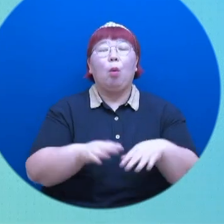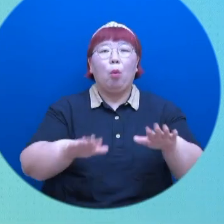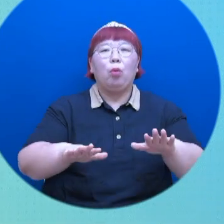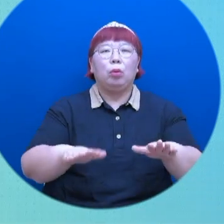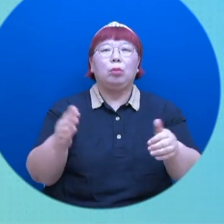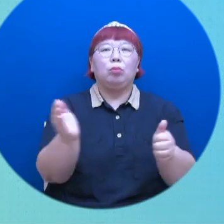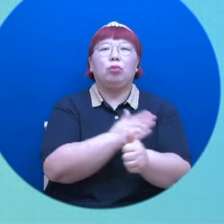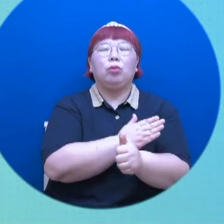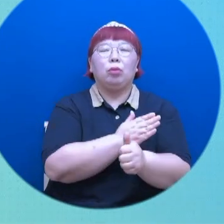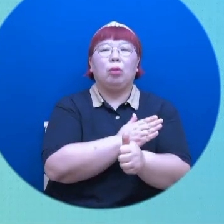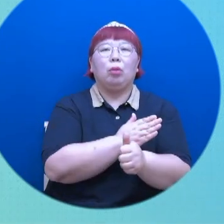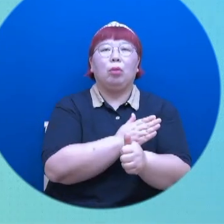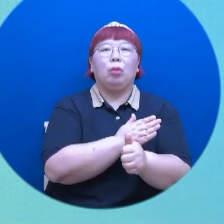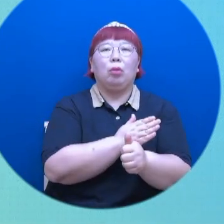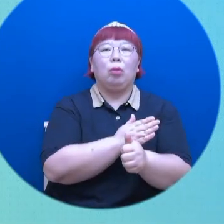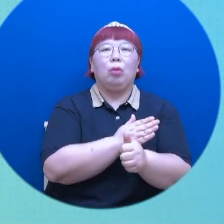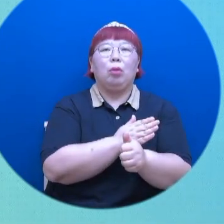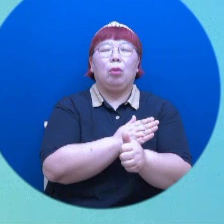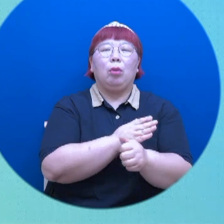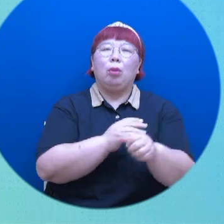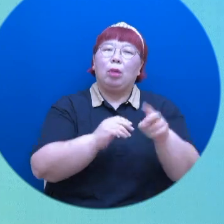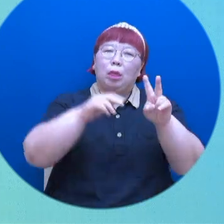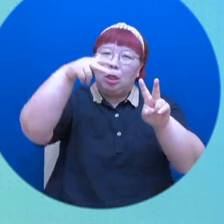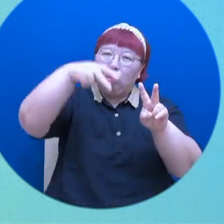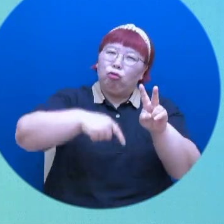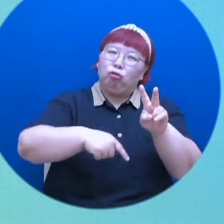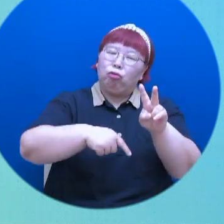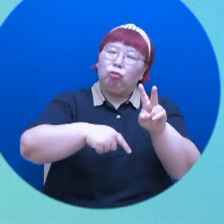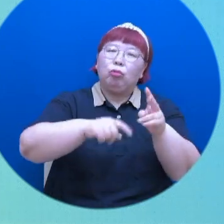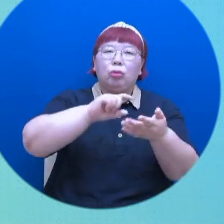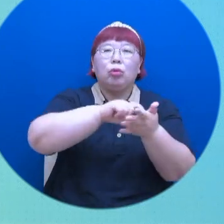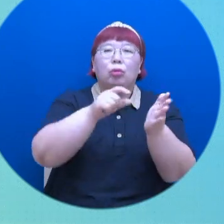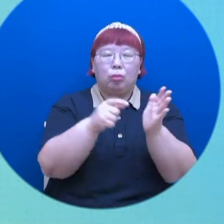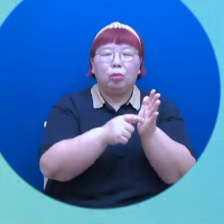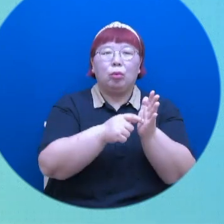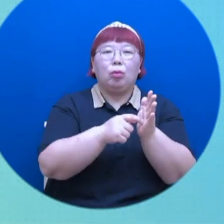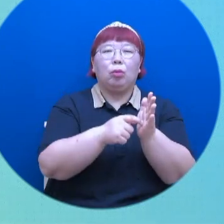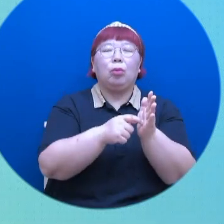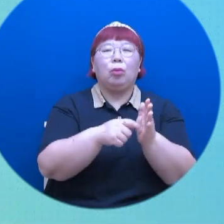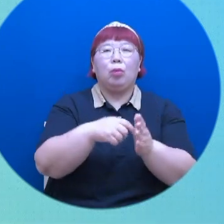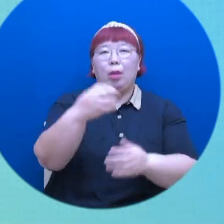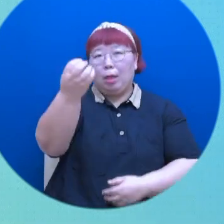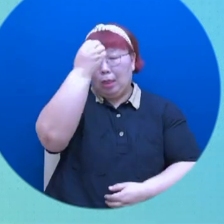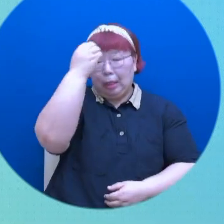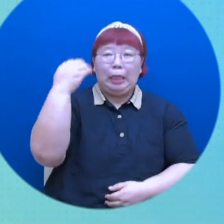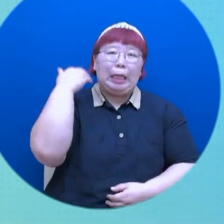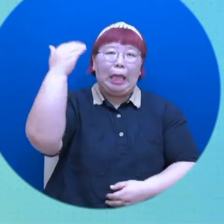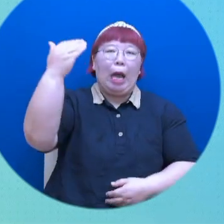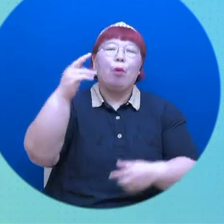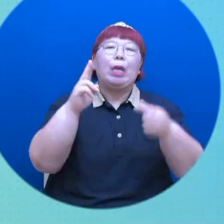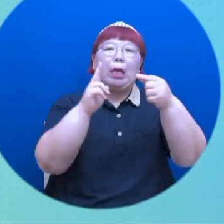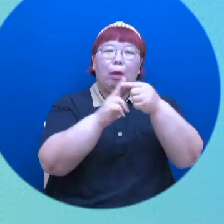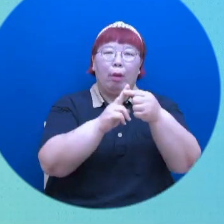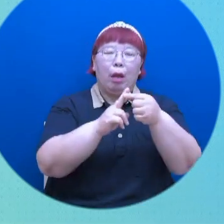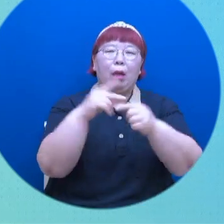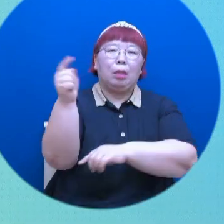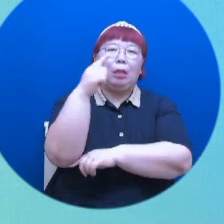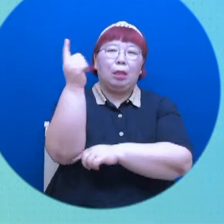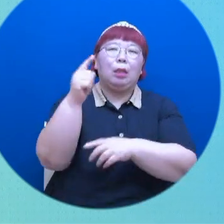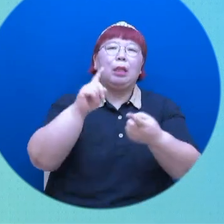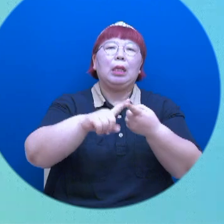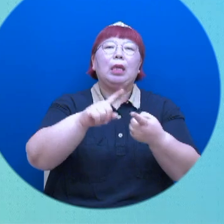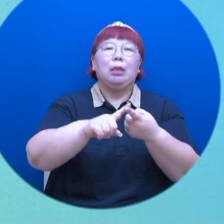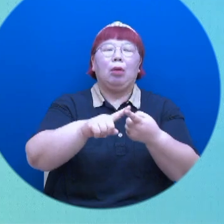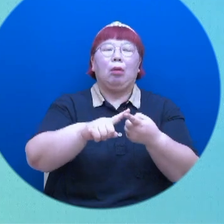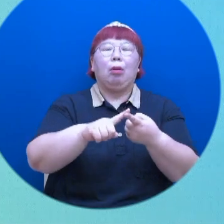오늘부터 한 2, 3주 정도 다윗과 골리앗 이야기를 여러분과 함께 살펴보고자 합니다.